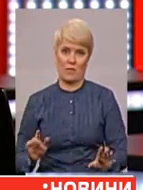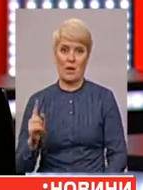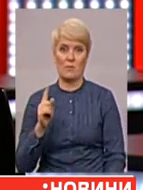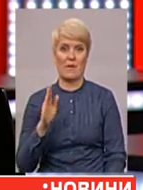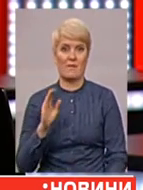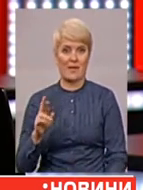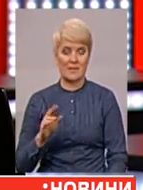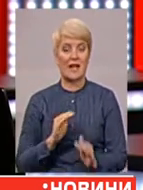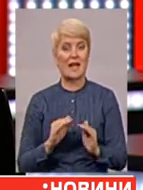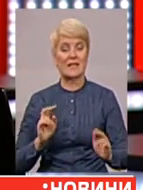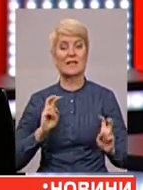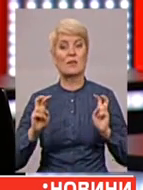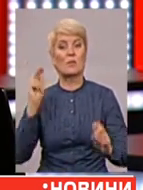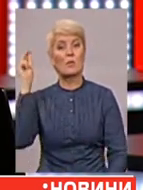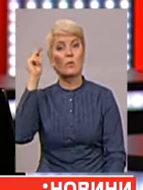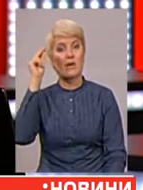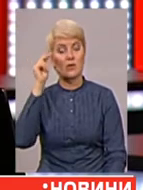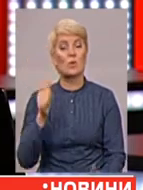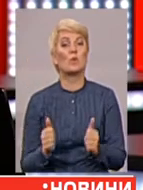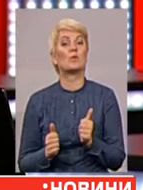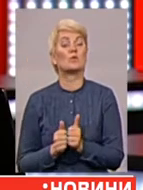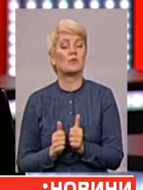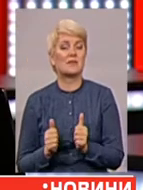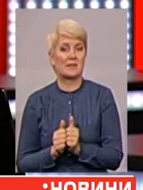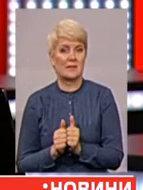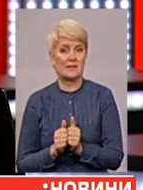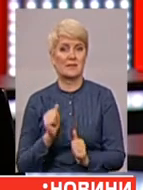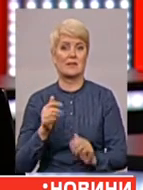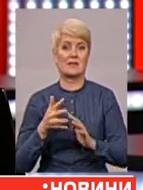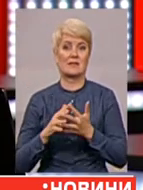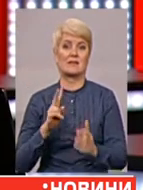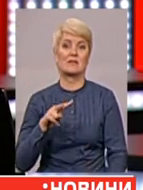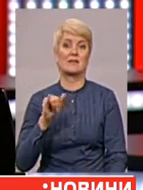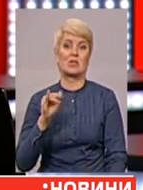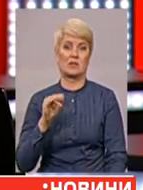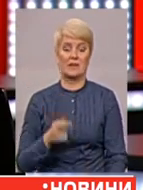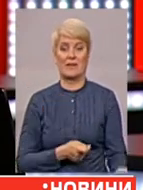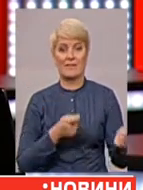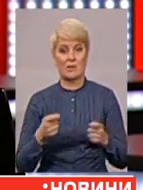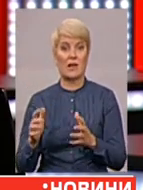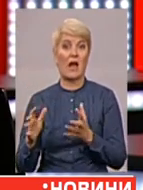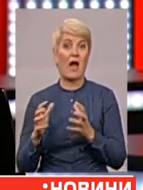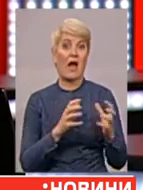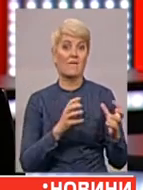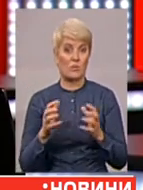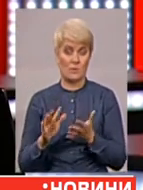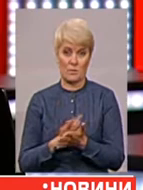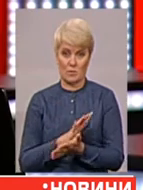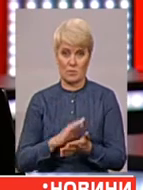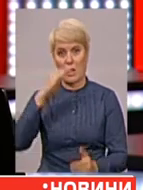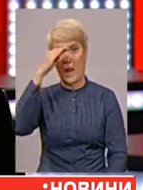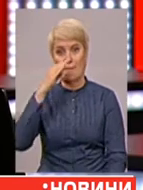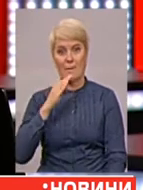1 вересня діти підуть на навчання до сусідніх кліщенців. Возитимуть їх туди автобусами безкоштовно. Проте